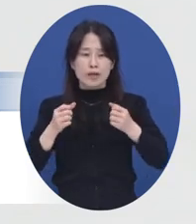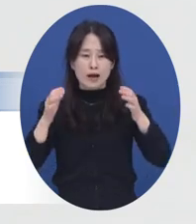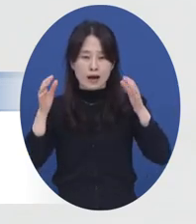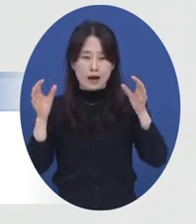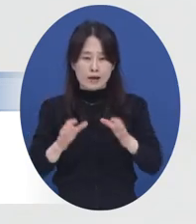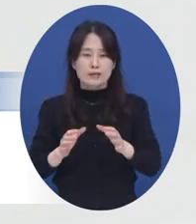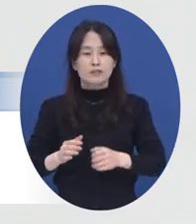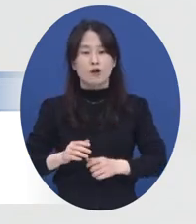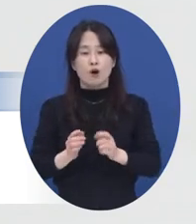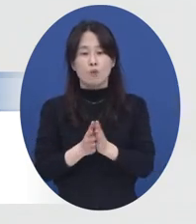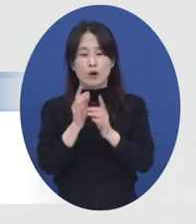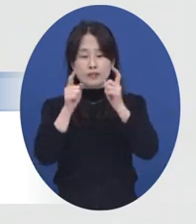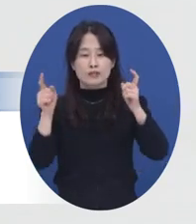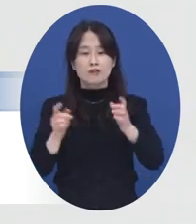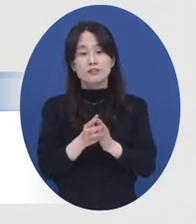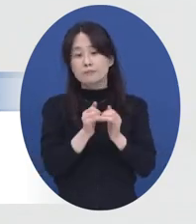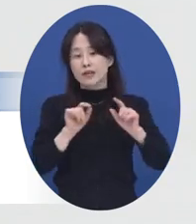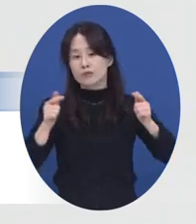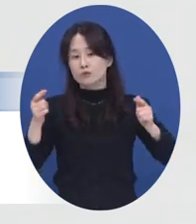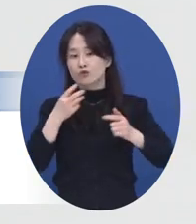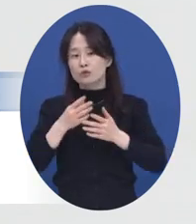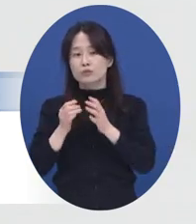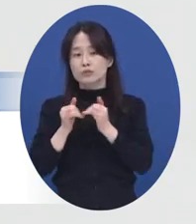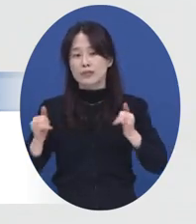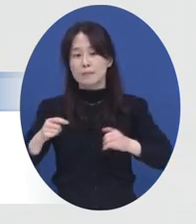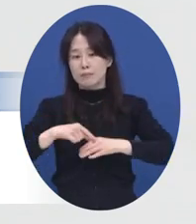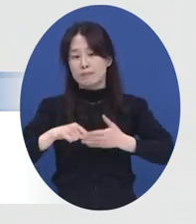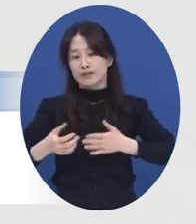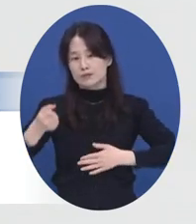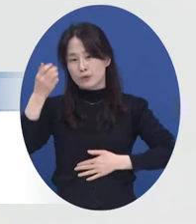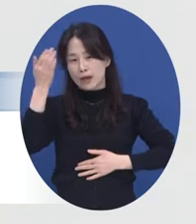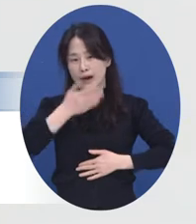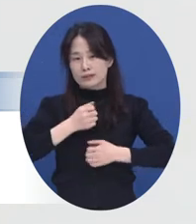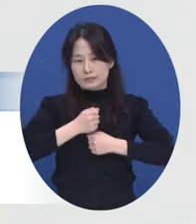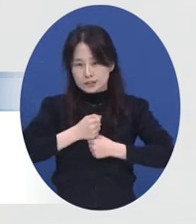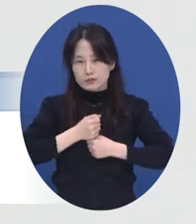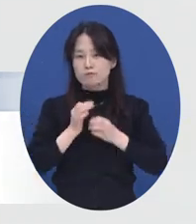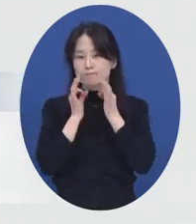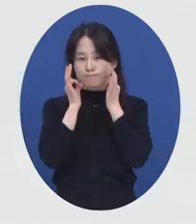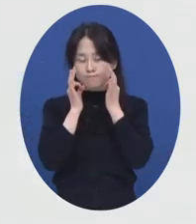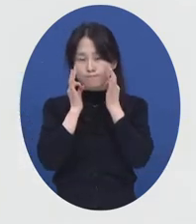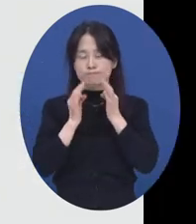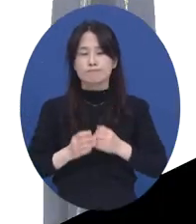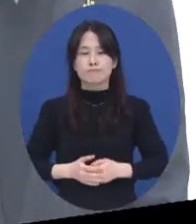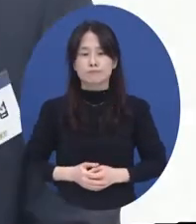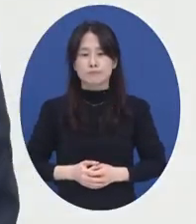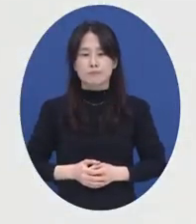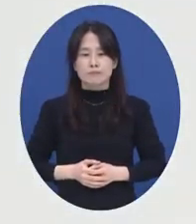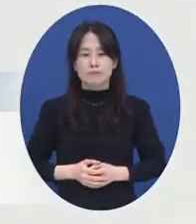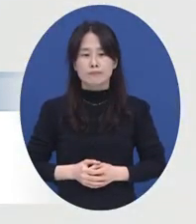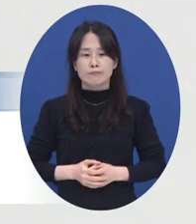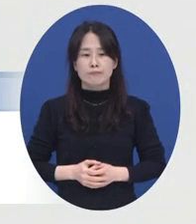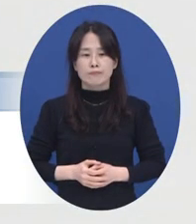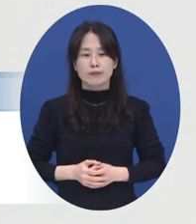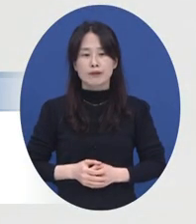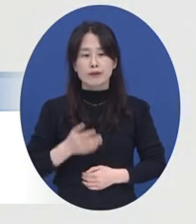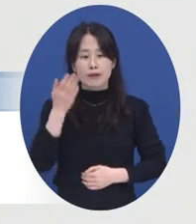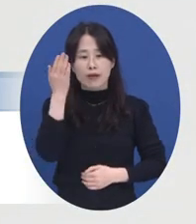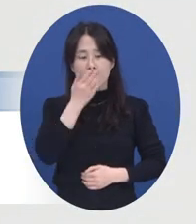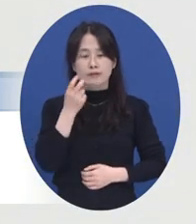화성시 미 아니고 경기도민 이라는 마음으로 깨끗하게 지키도록 최선을 다하겠습니다 천정을